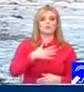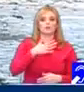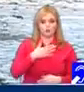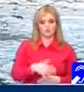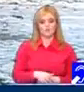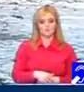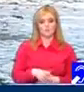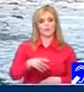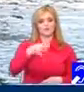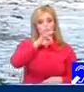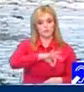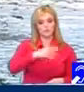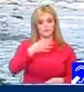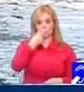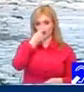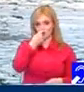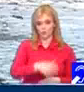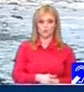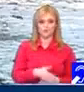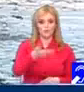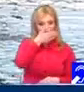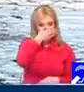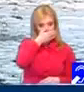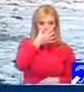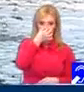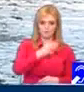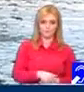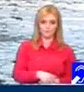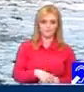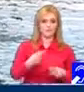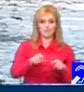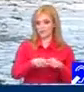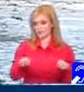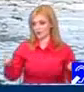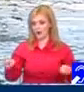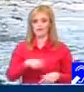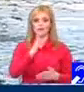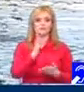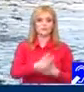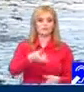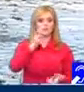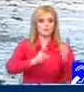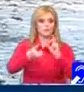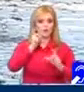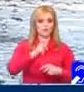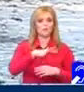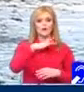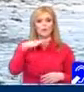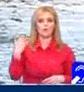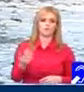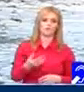grijă să folosiți șervețele pentru a vă acoperi gura și nasul. În această perioadă trebuie să consumați cât mai